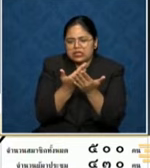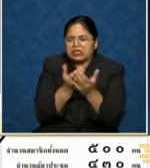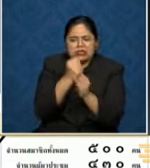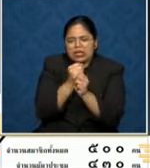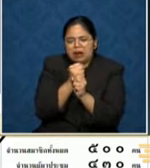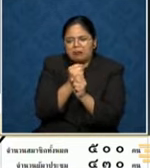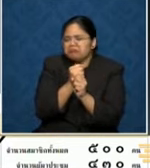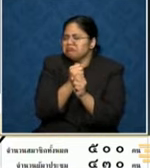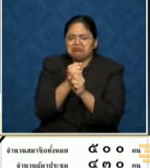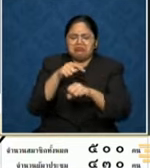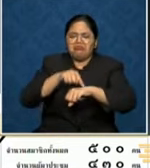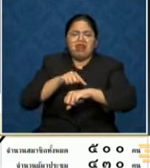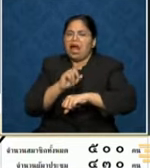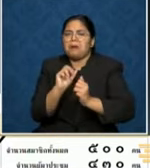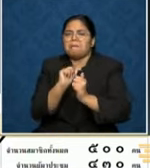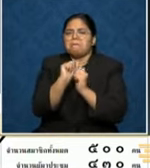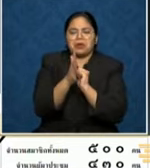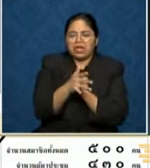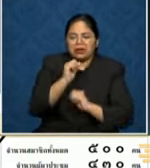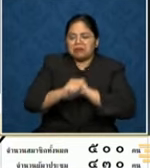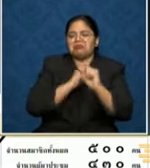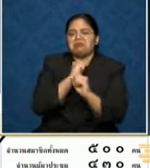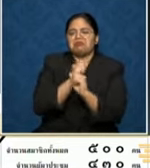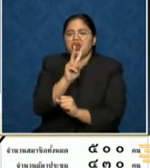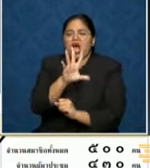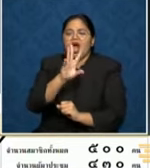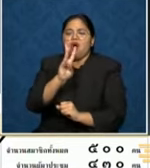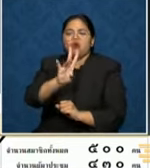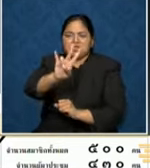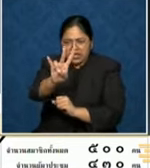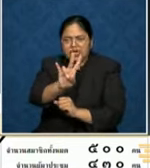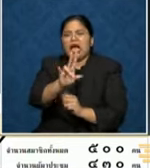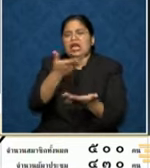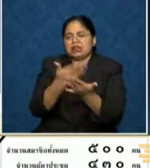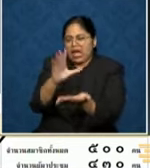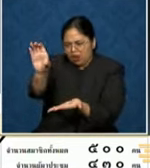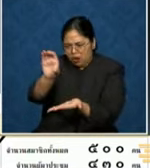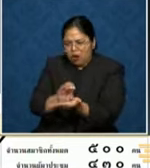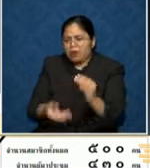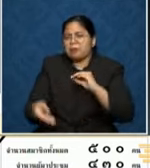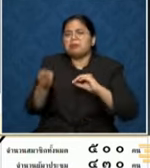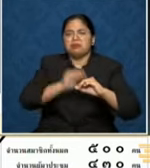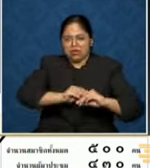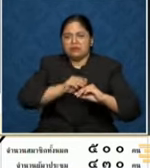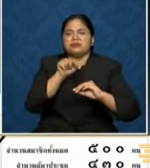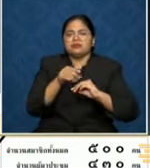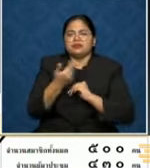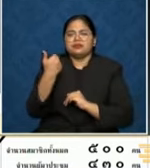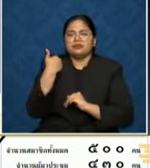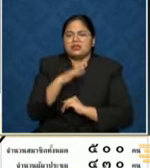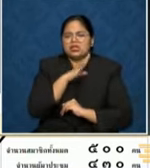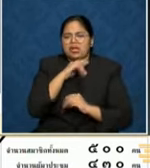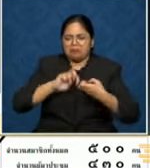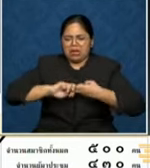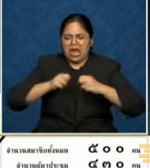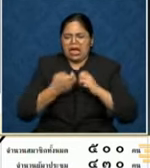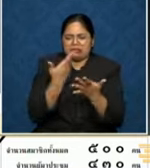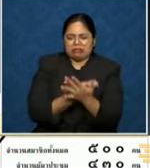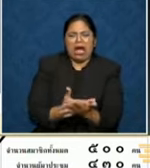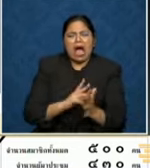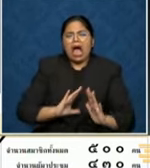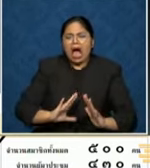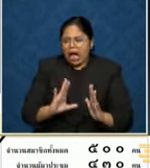การได้ทันในปีงบประมาณ2567นี้ครับมาสมทบเพิ่มเติมและหากยังขาดเงินอีกครับ